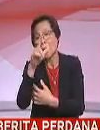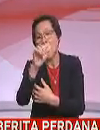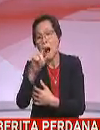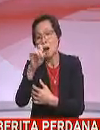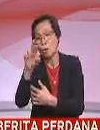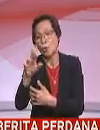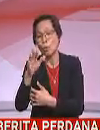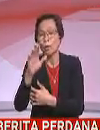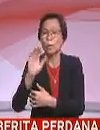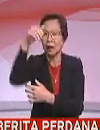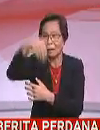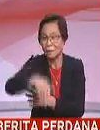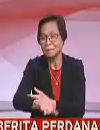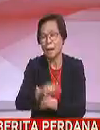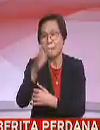pusat tahanan